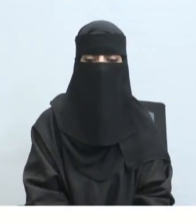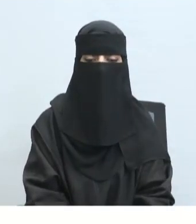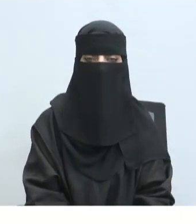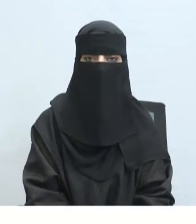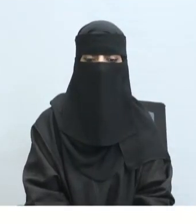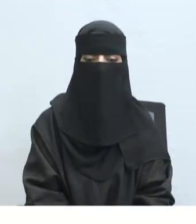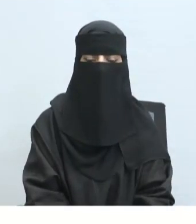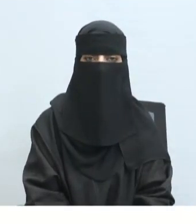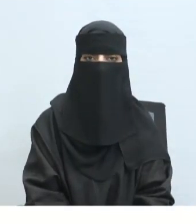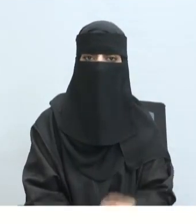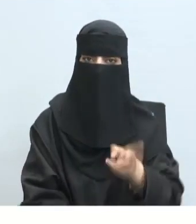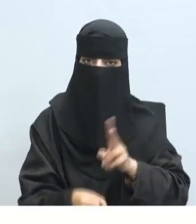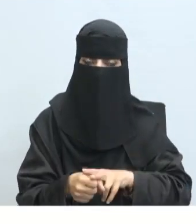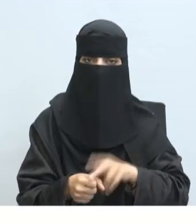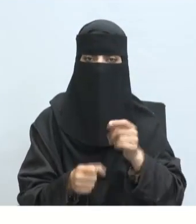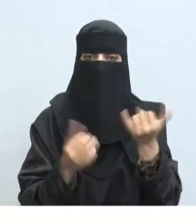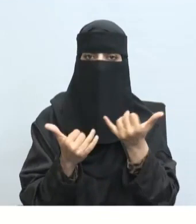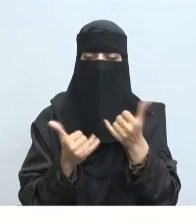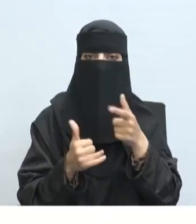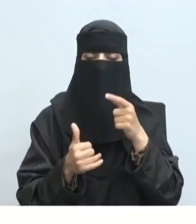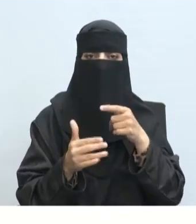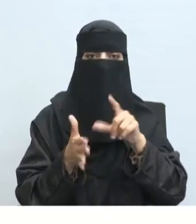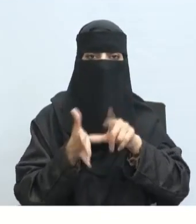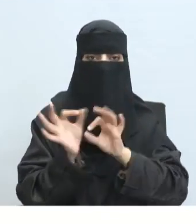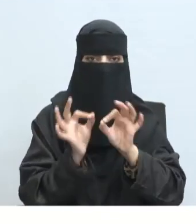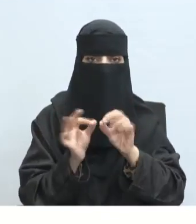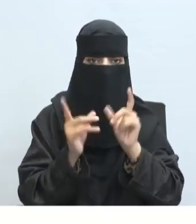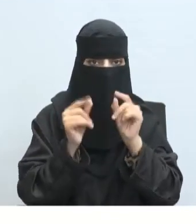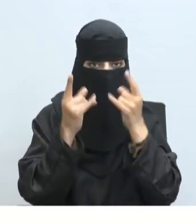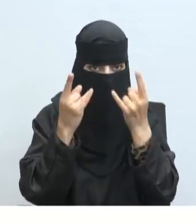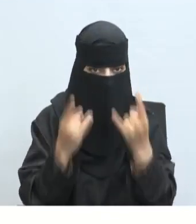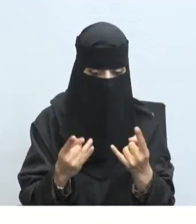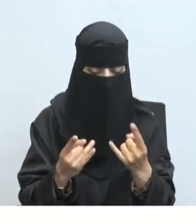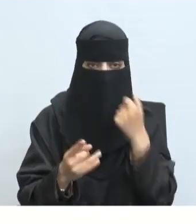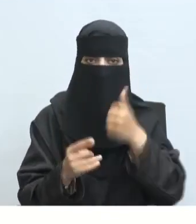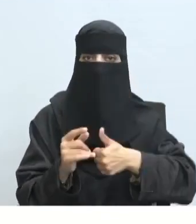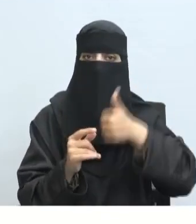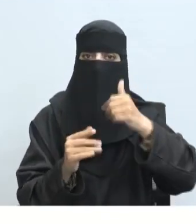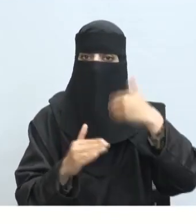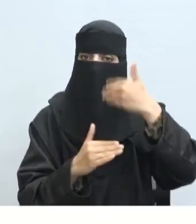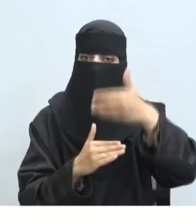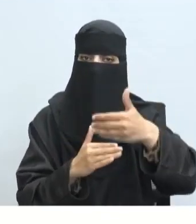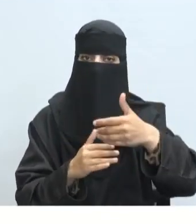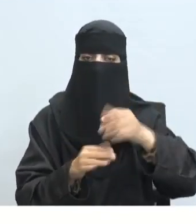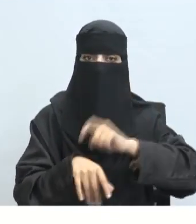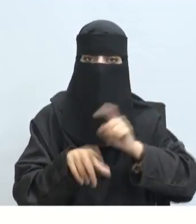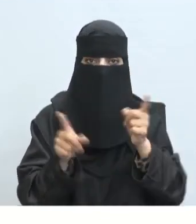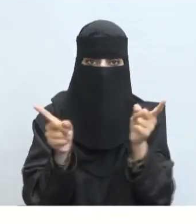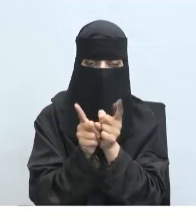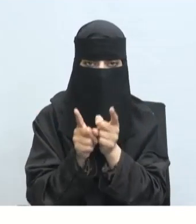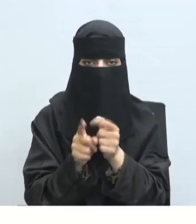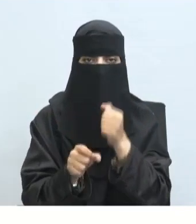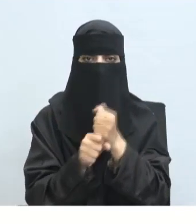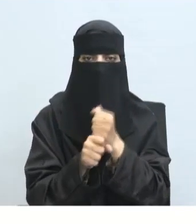اخرى ذكرنا ايضا اهميه التخطيط كلما خططنا بشكل صحيح كلما كان لدينا استغلال الوقت